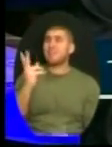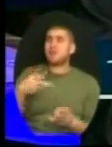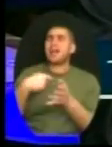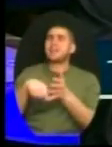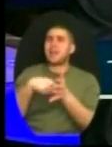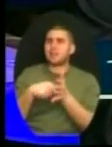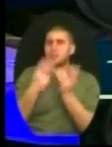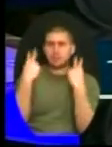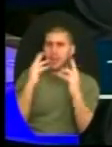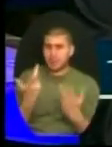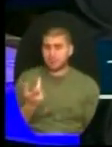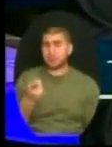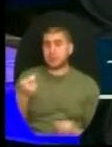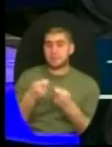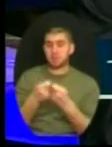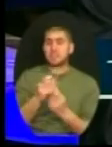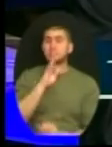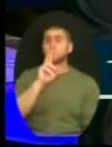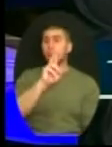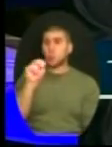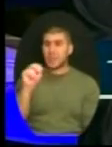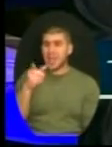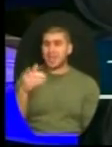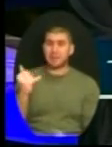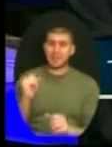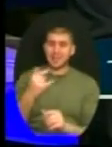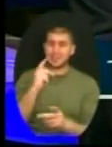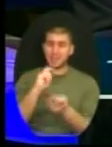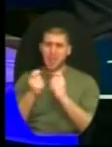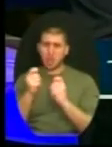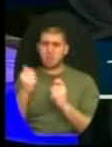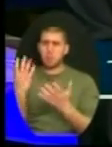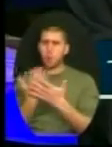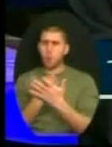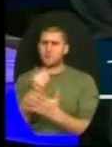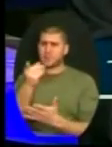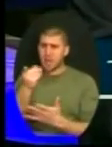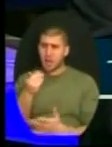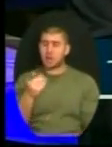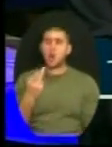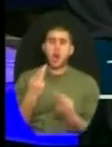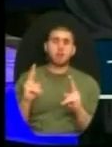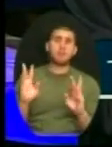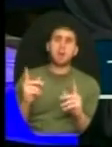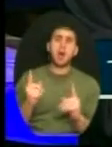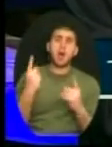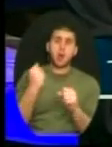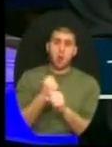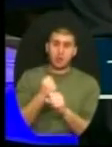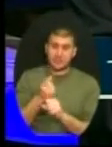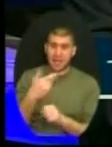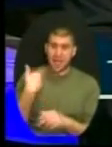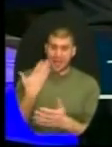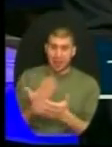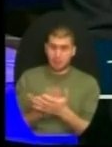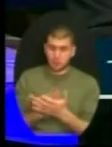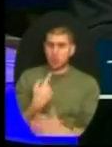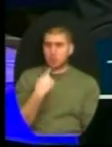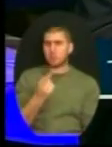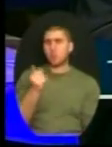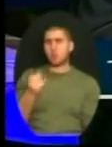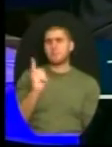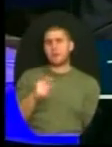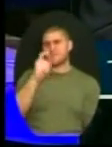את זה? עכשיו, לגבי הסוגיה שאם הוא כן הופיע בעובדה או לא הופיע בעובדה, תראה, משהו לא היה עושה, גם אם זה היה אחרי ההמלצות, אז היו באים ואומרים, הוא